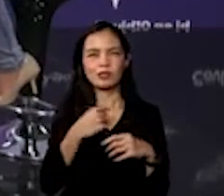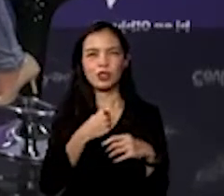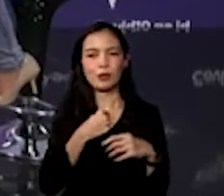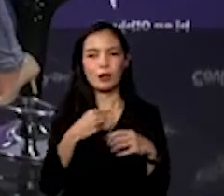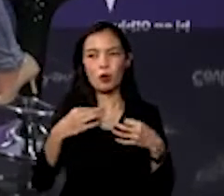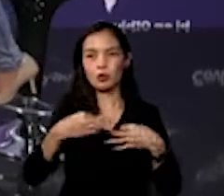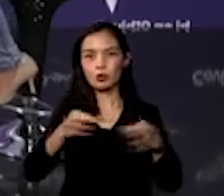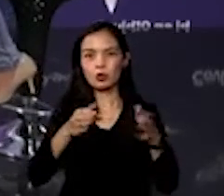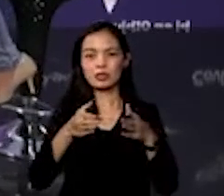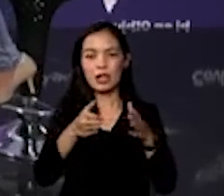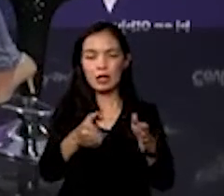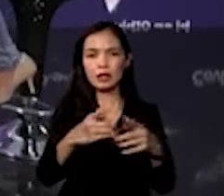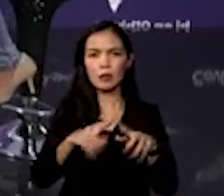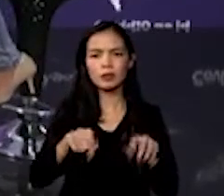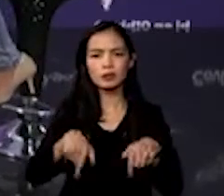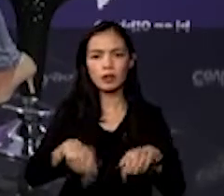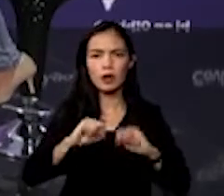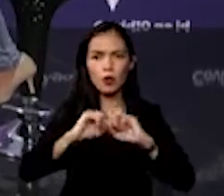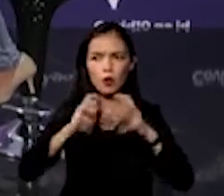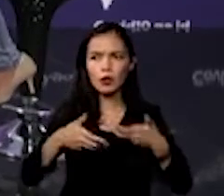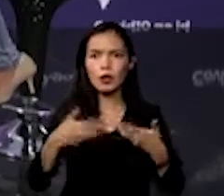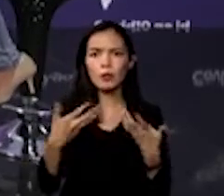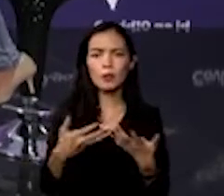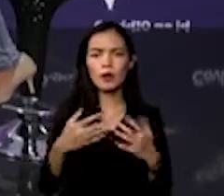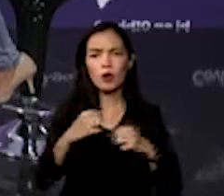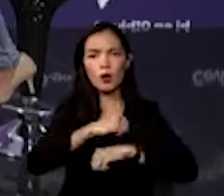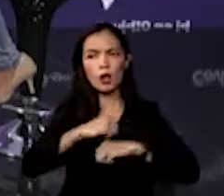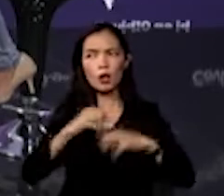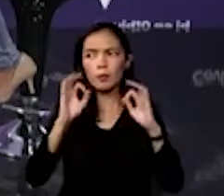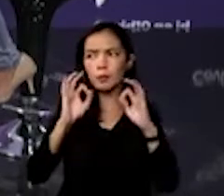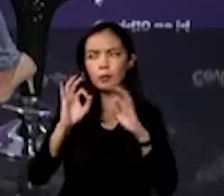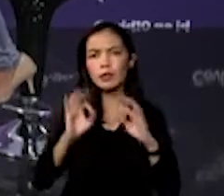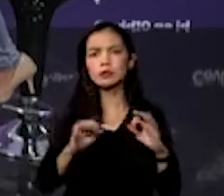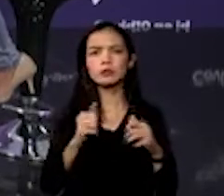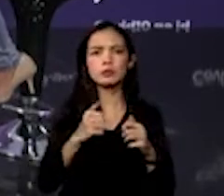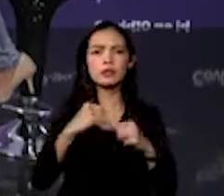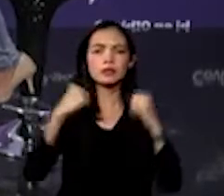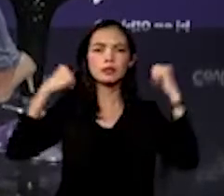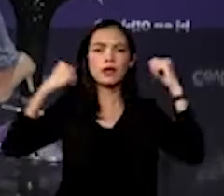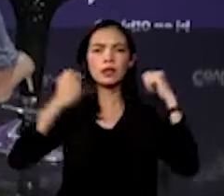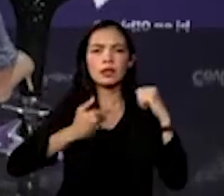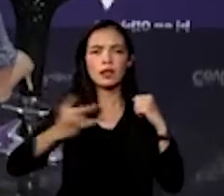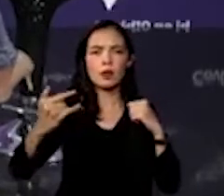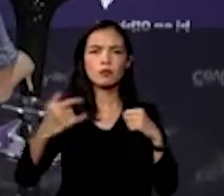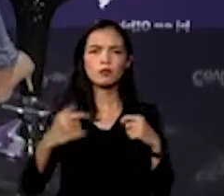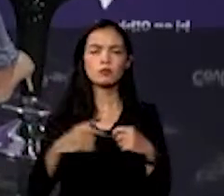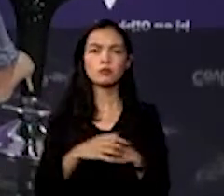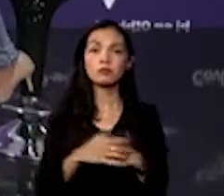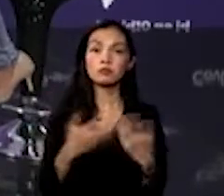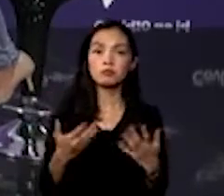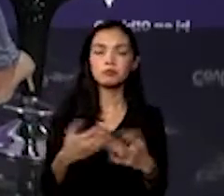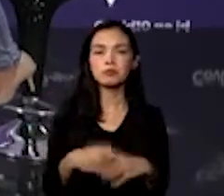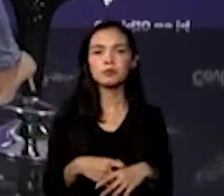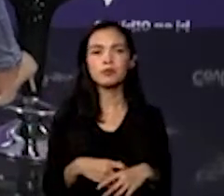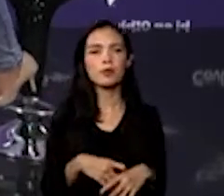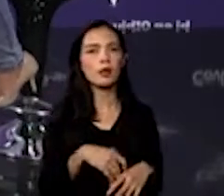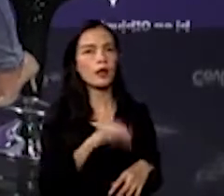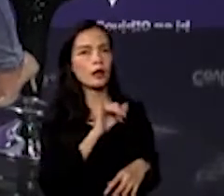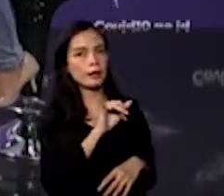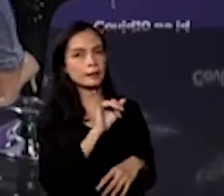ini apa nih dok yang cocok olahraga jenis apa nih supaya kita tetap sehat dan bugar gitu dok Iya